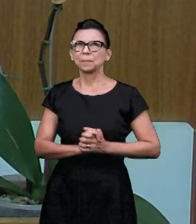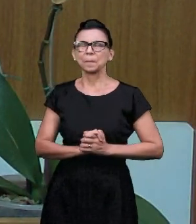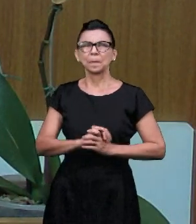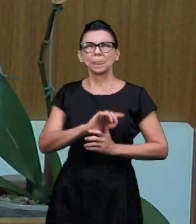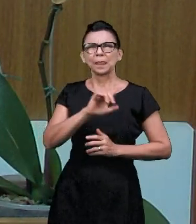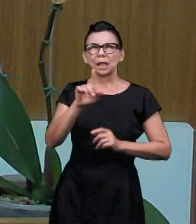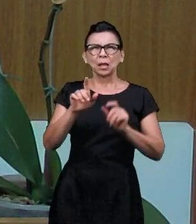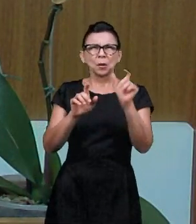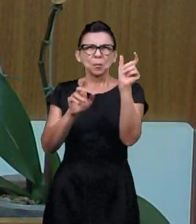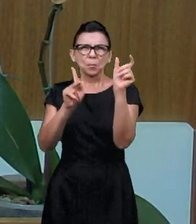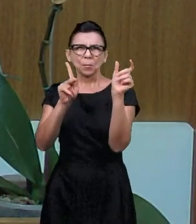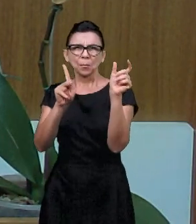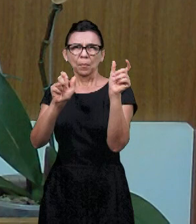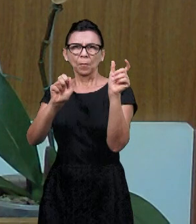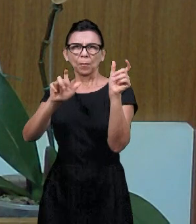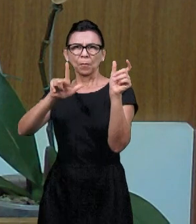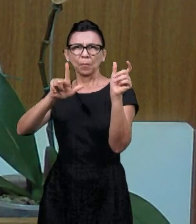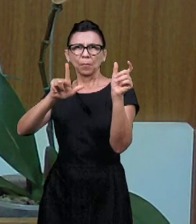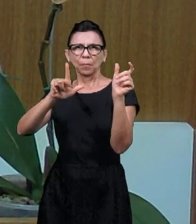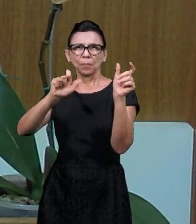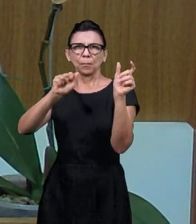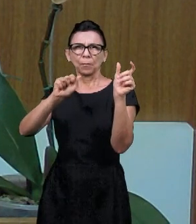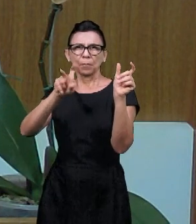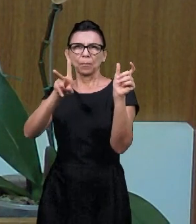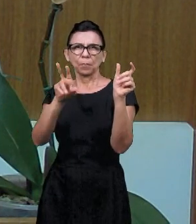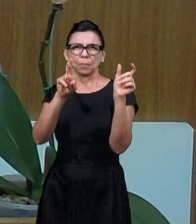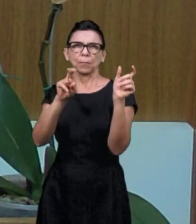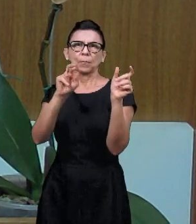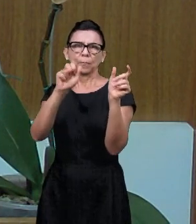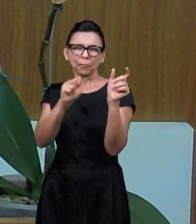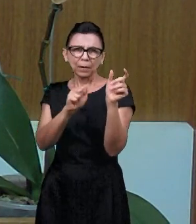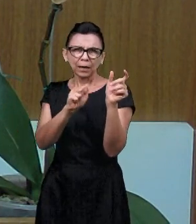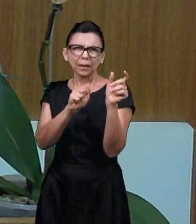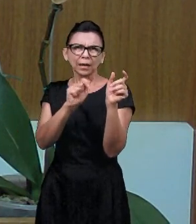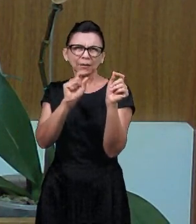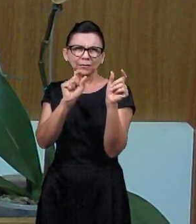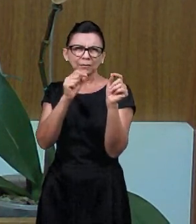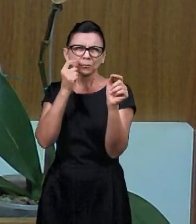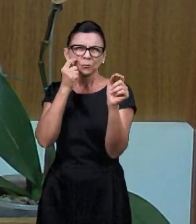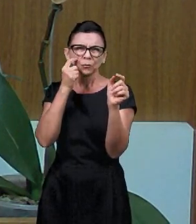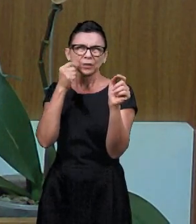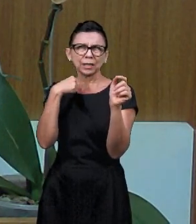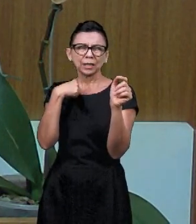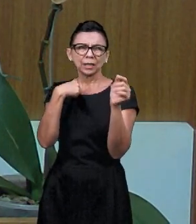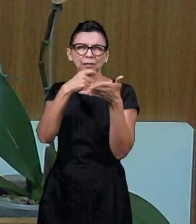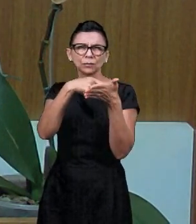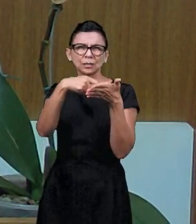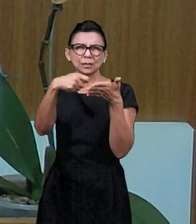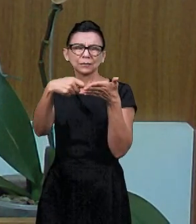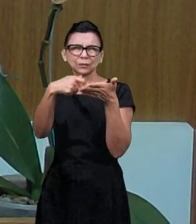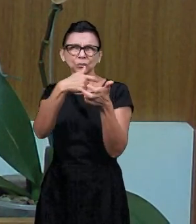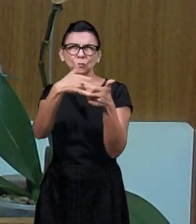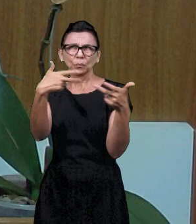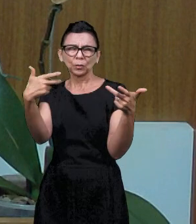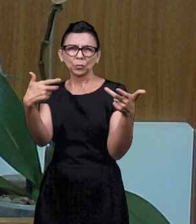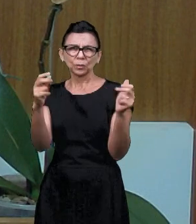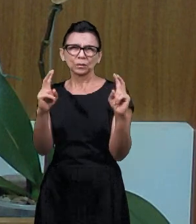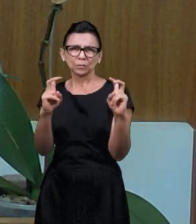train d'écrire quelque chose que le Seigneur m'a donné ces jours sur la parole. D'ailleurs, on a la parole comme le